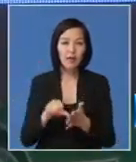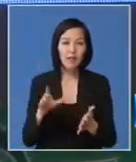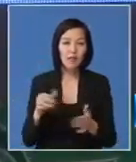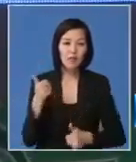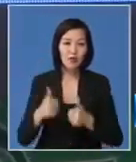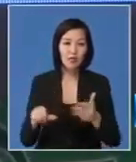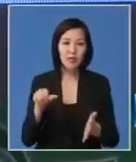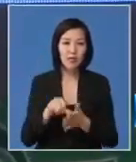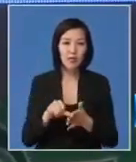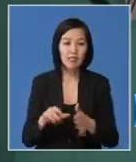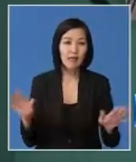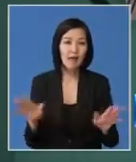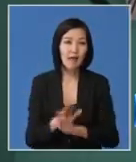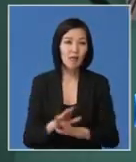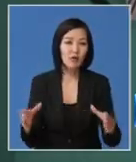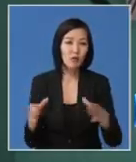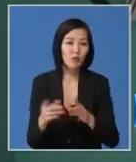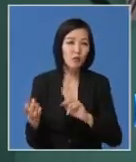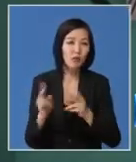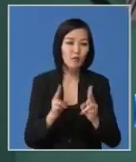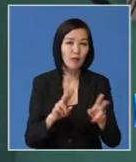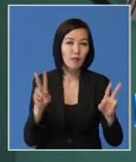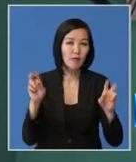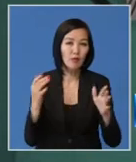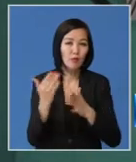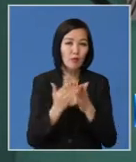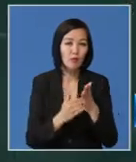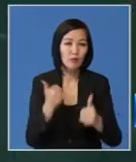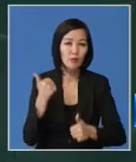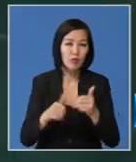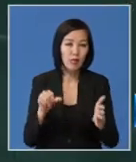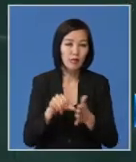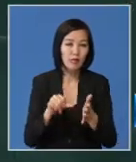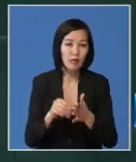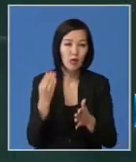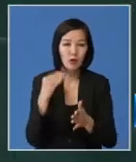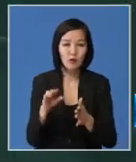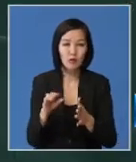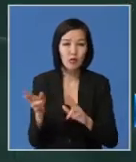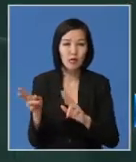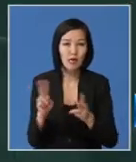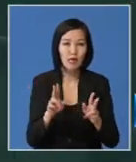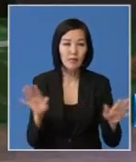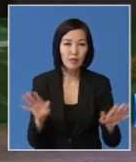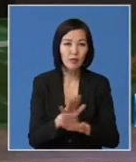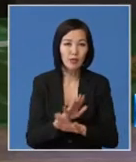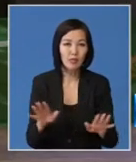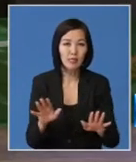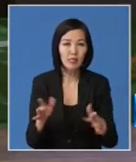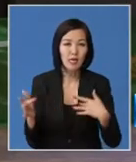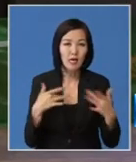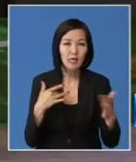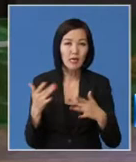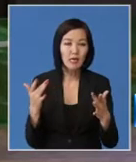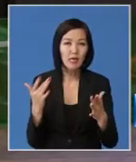сынасты. Олар ән шырқау, топтық би-билеу аталымдары бойынша өнер көрсетті. Арасынан үздік шыққандар ән мен би жарысының гала-концертіне